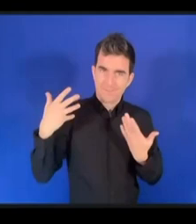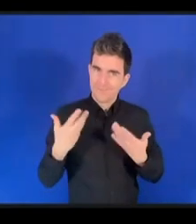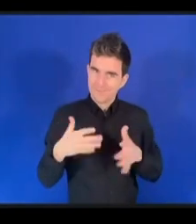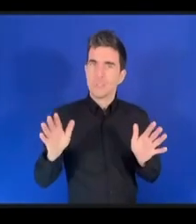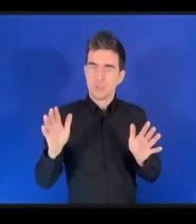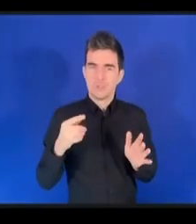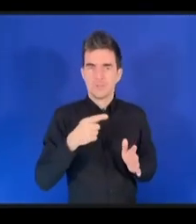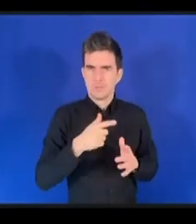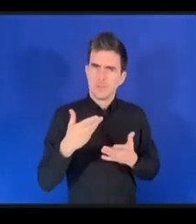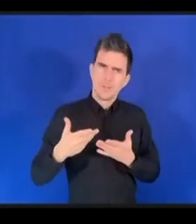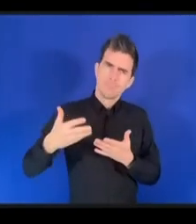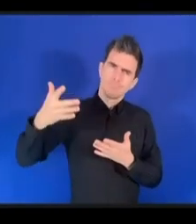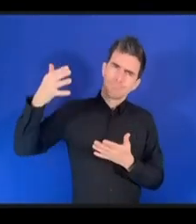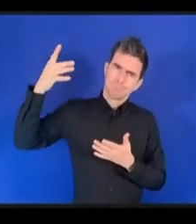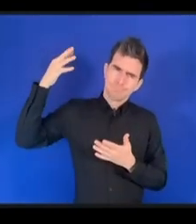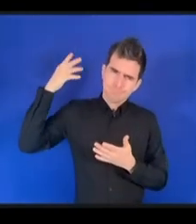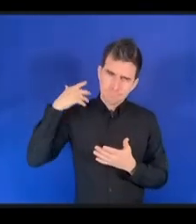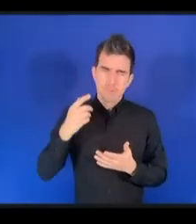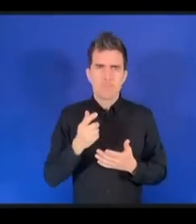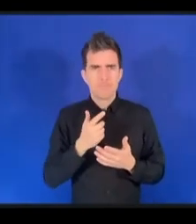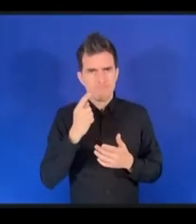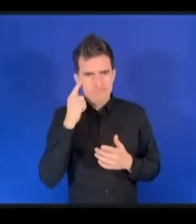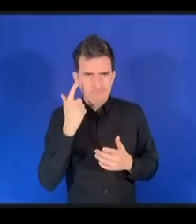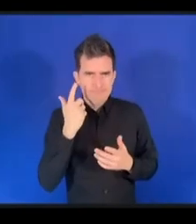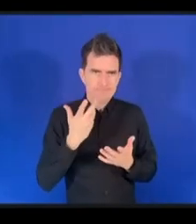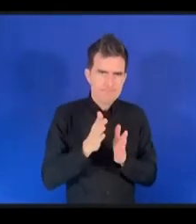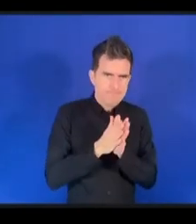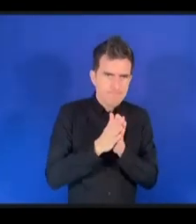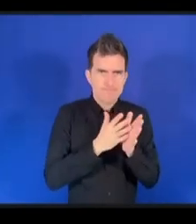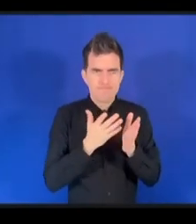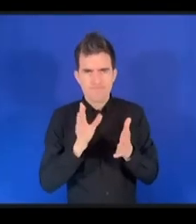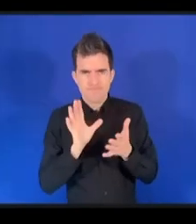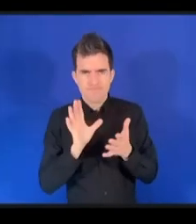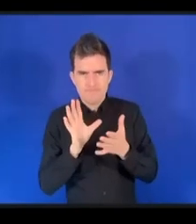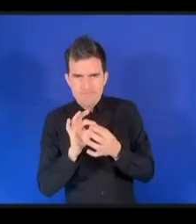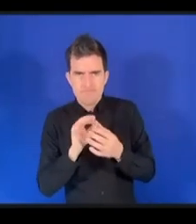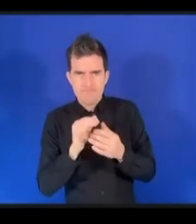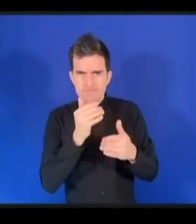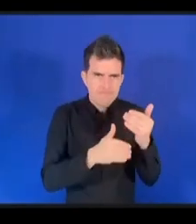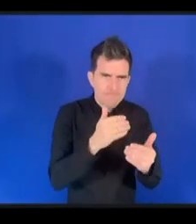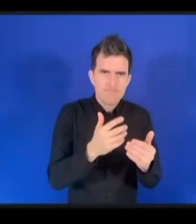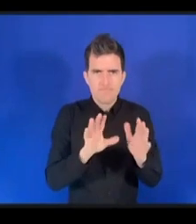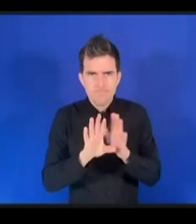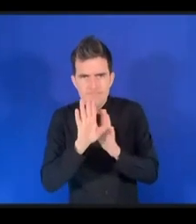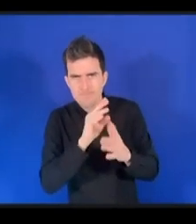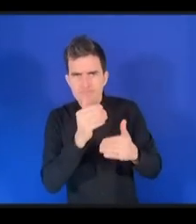皆さんもぜひバイオテクノロジーのためにお酒を飲みましょう。